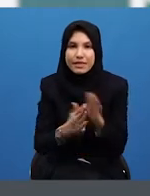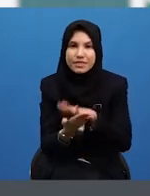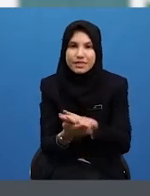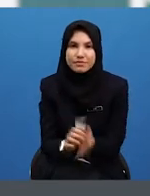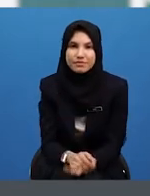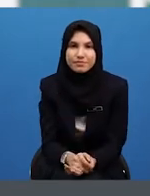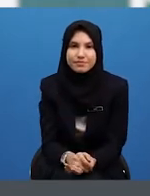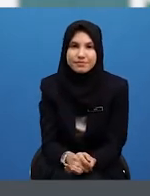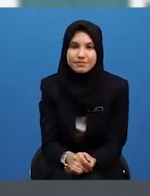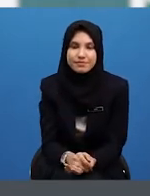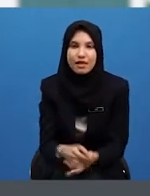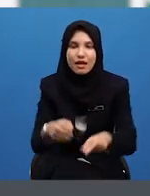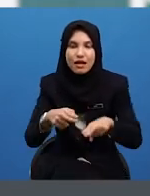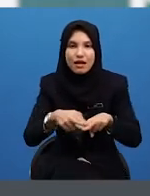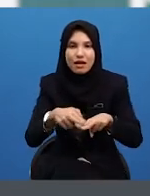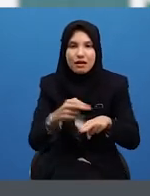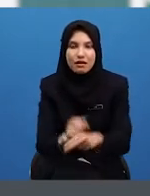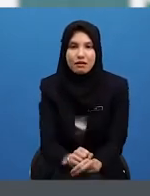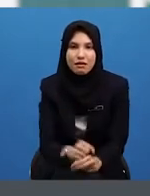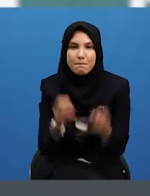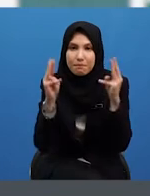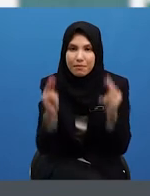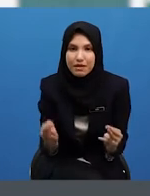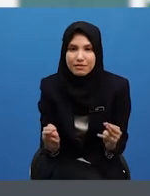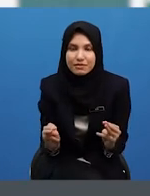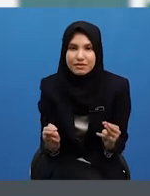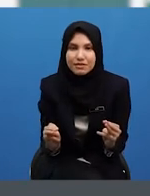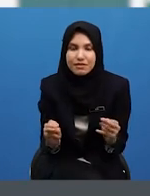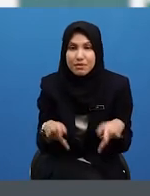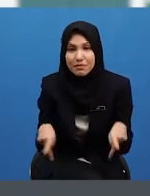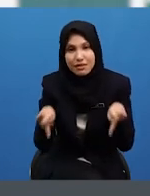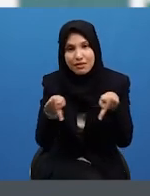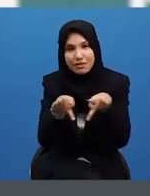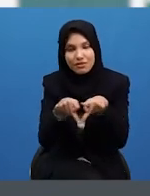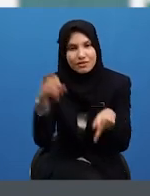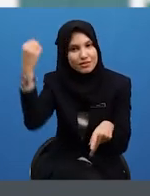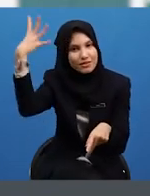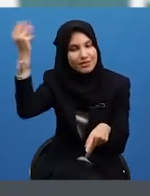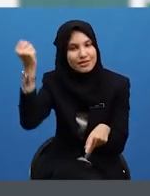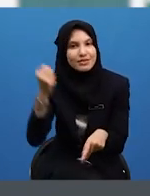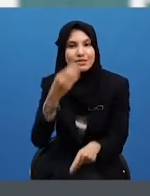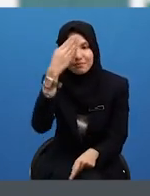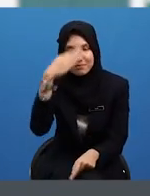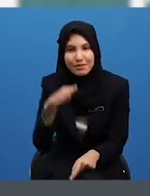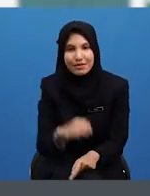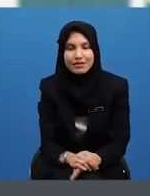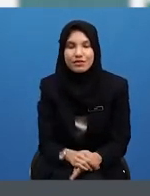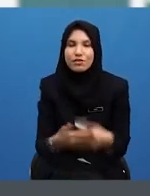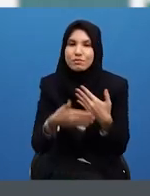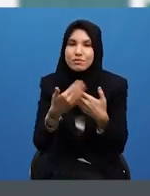kesimpulannya manusia memerlukan cahaya bagi memudahkan